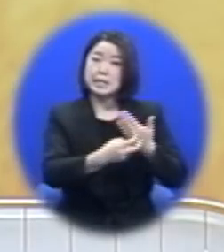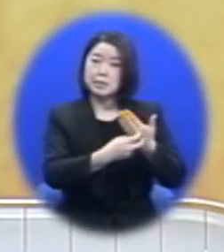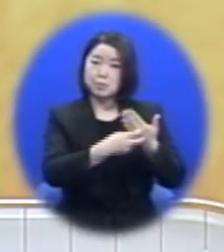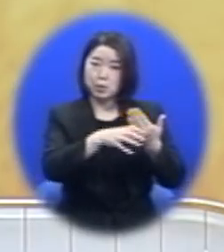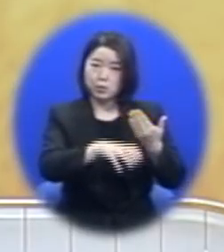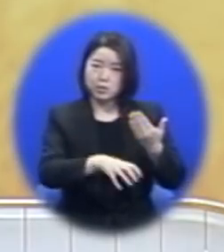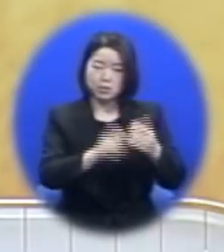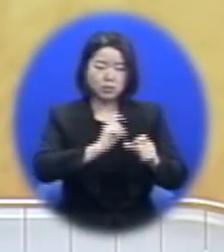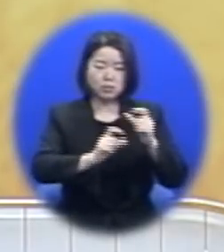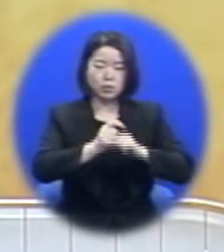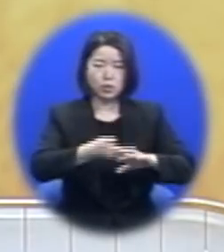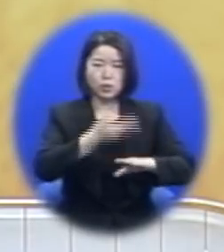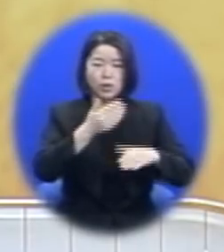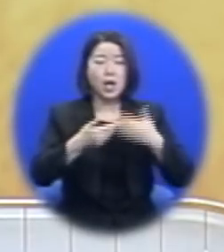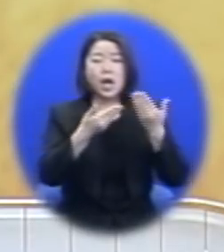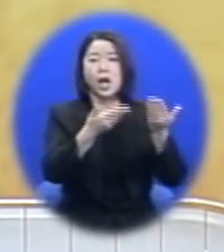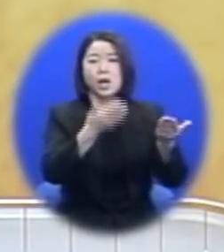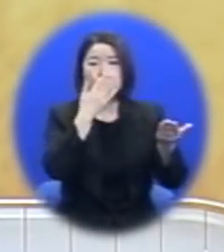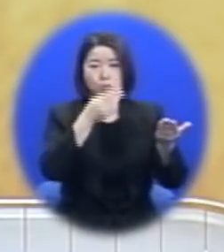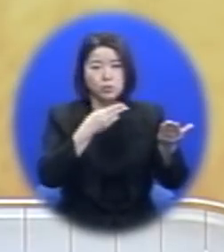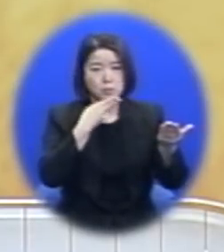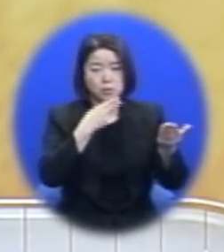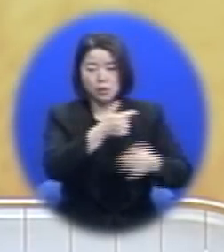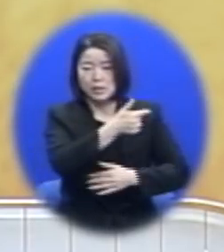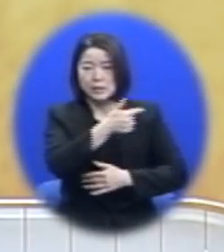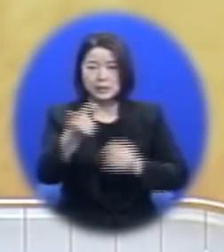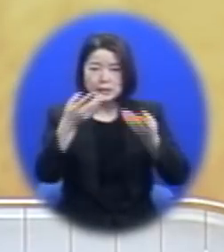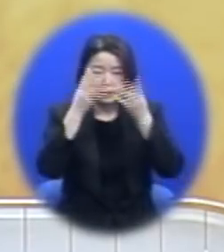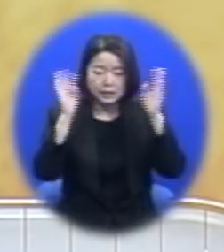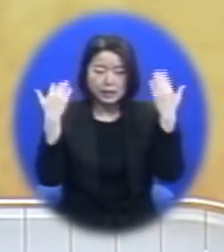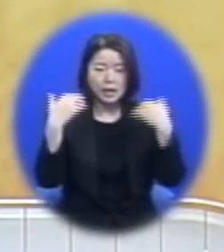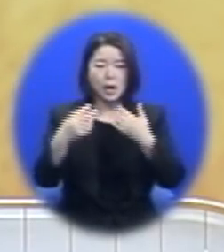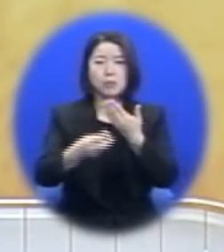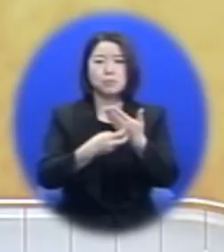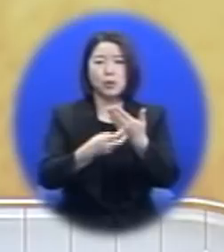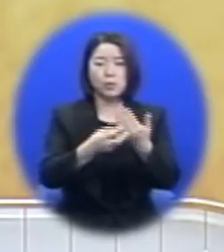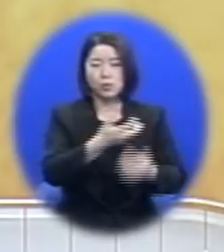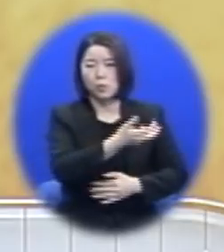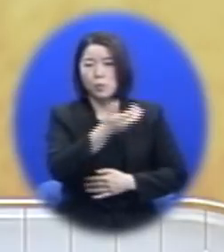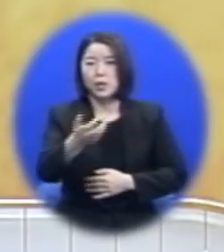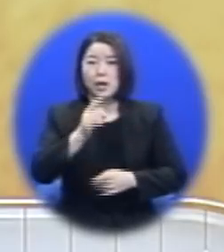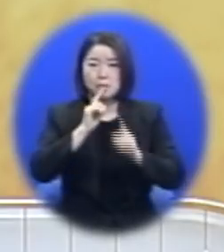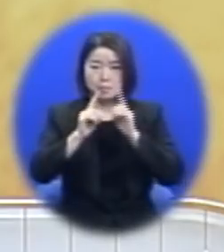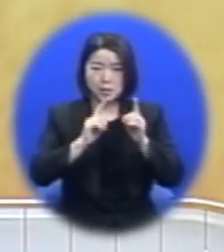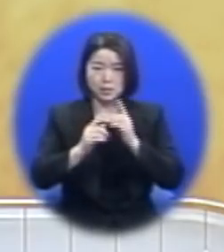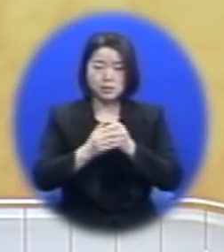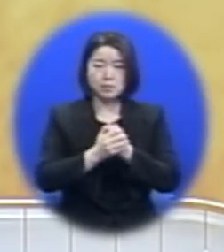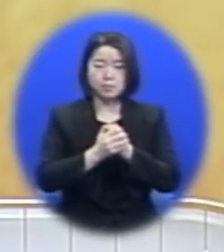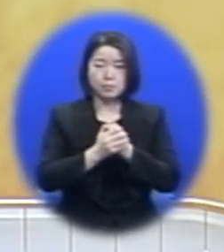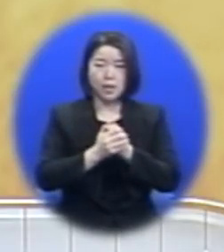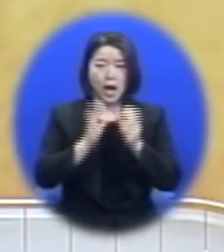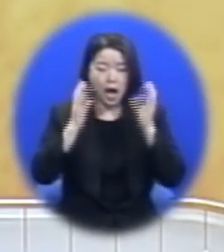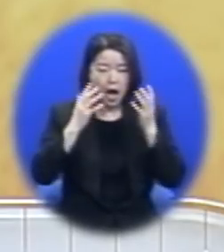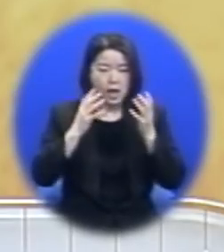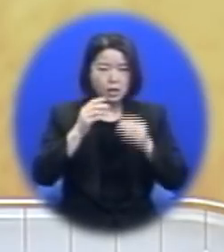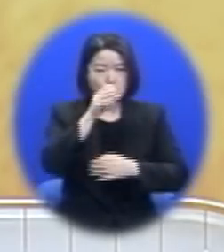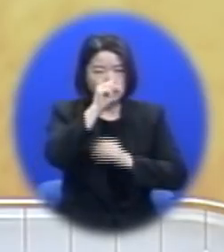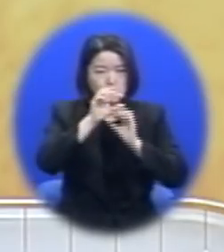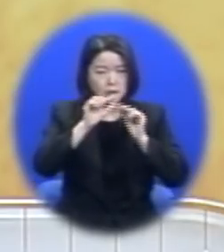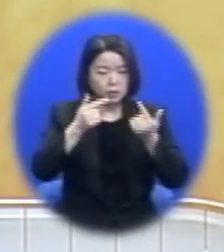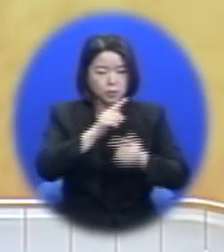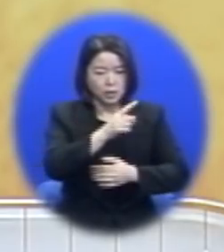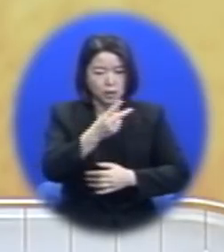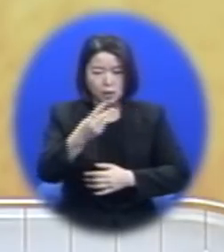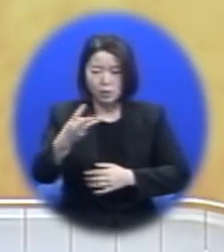더 이상 해줄 수 있는 게 없으니 큰 대학병원으로 옮기라는 말씀. 아이의 안 좋은 곳이 한두 군데가